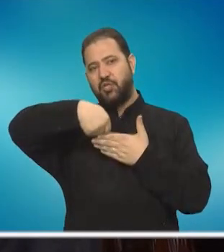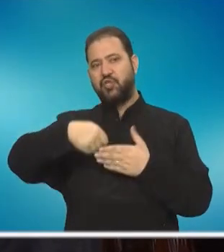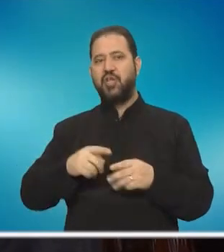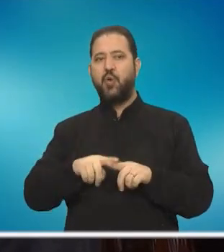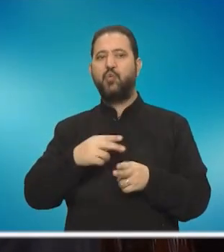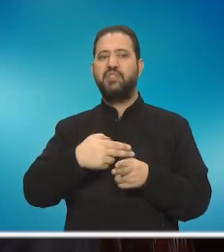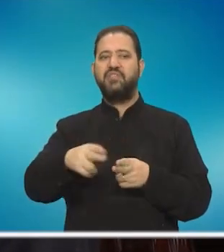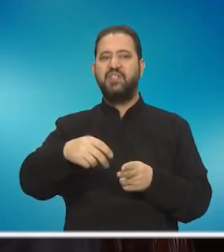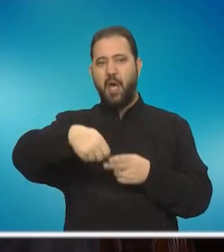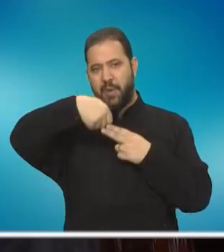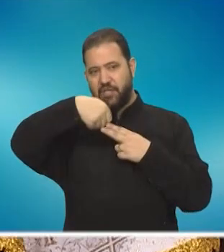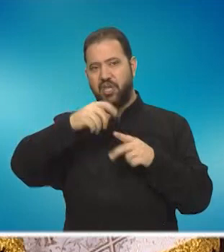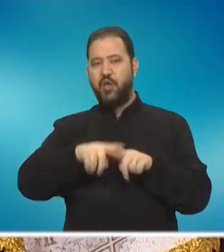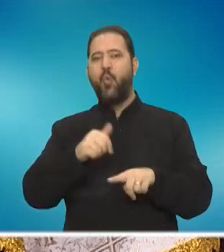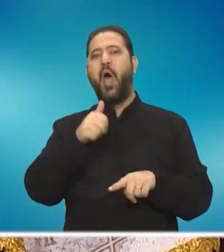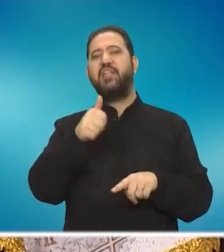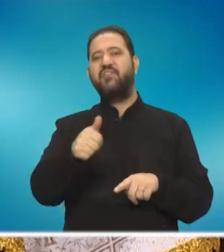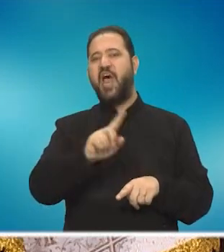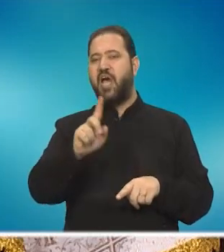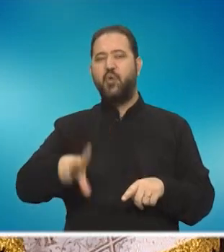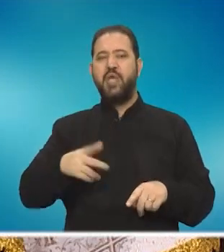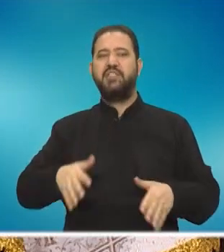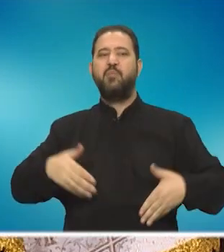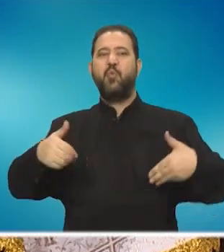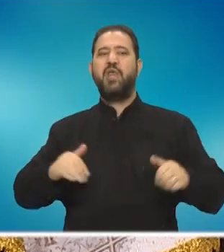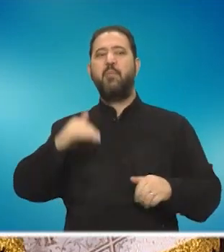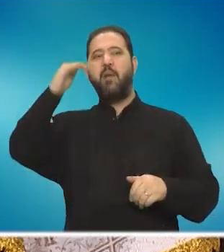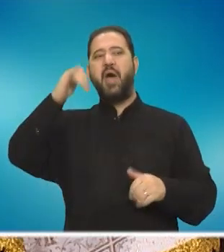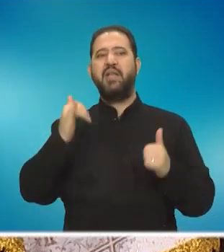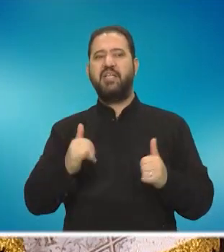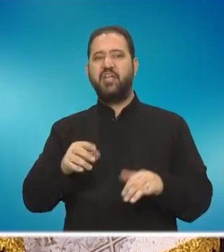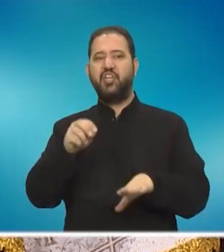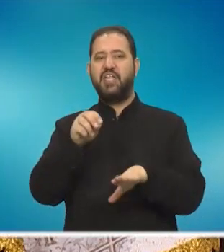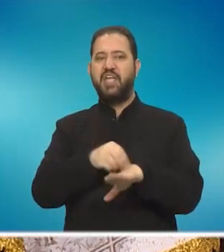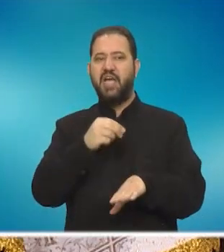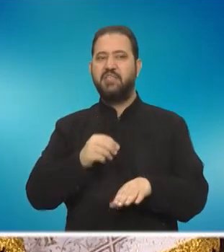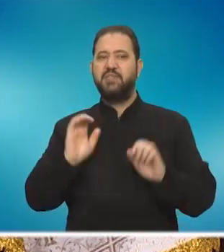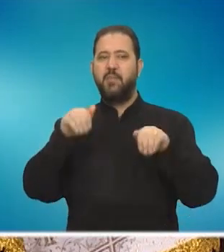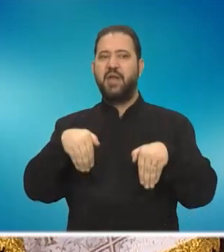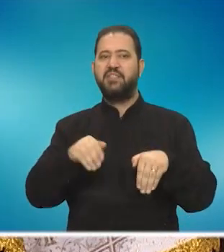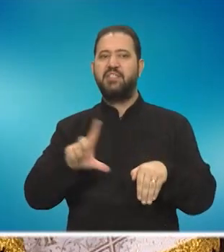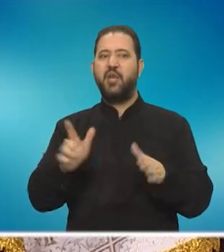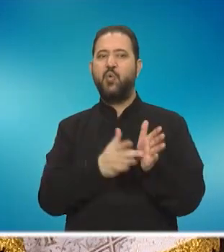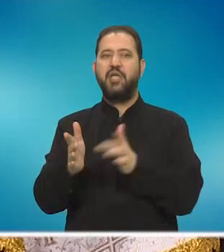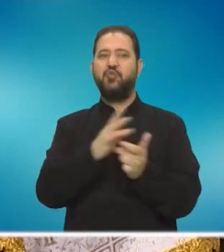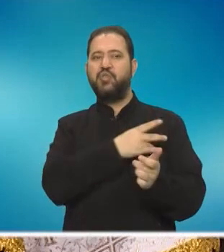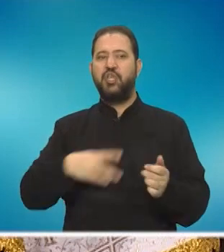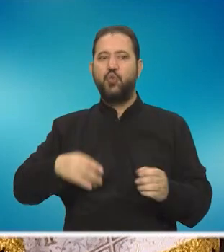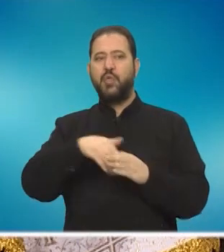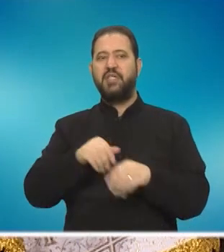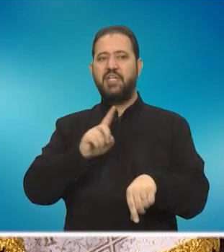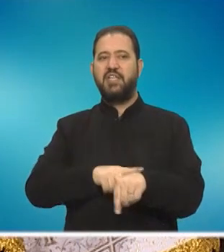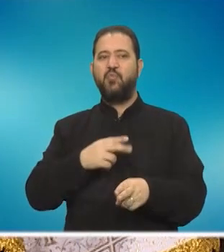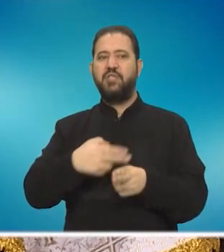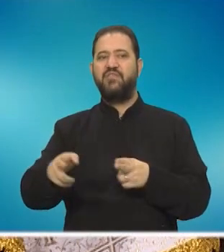împărtășirea cu Sfintele Taine. Cu adevărat că nu există bucurie mai mare decât aceea de a simți prezența Mântuitorului Hristos